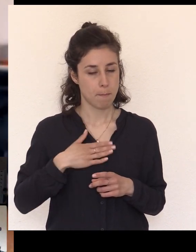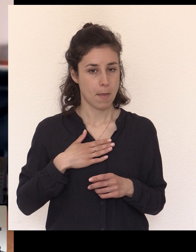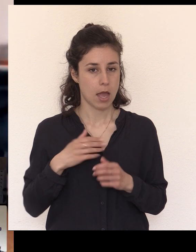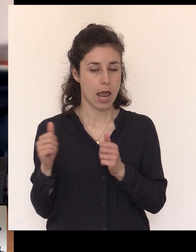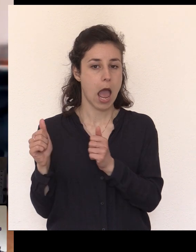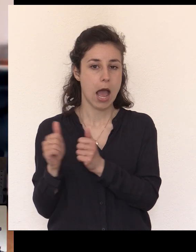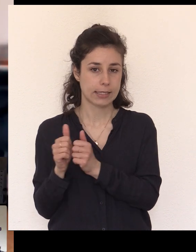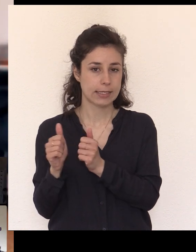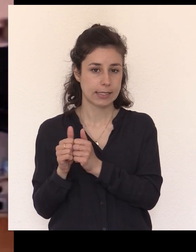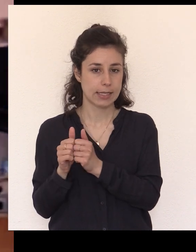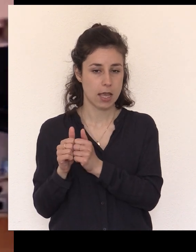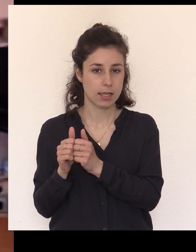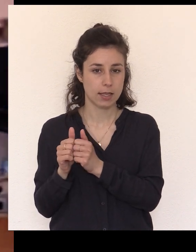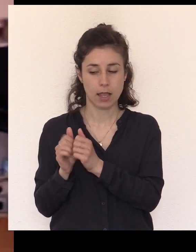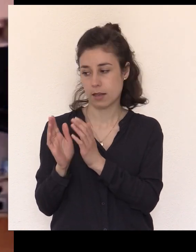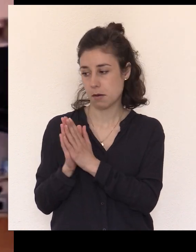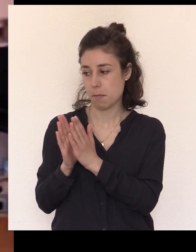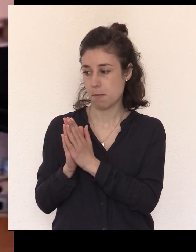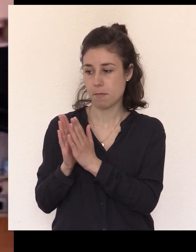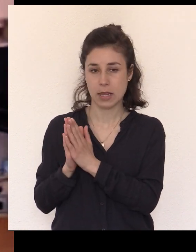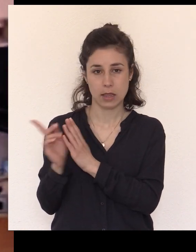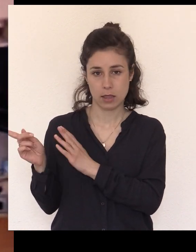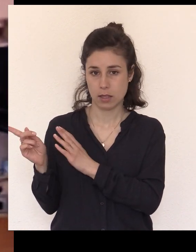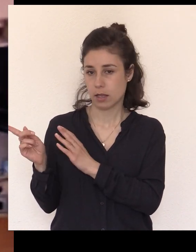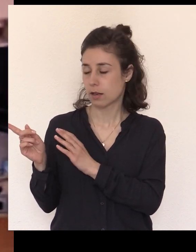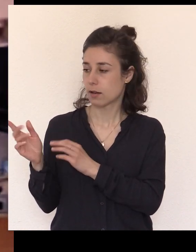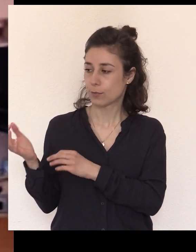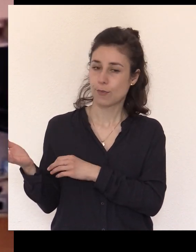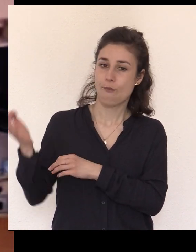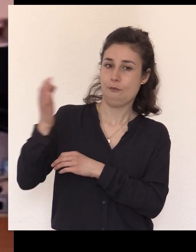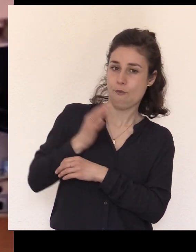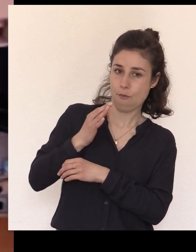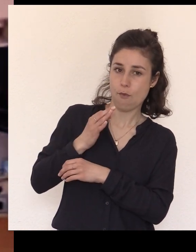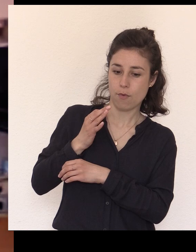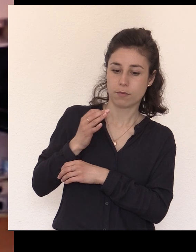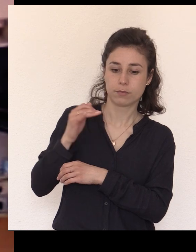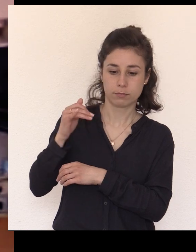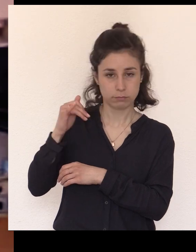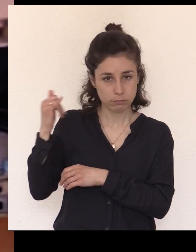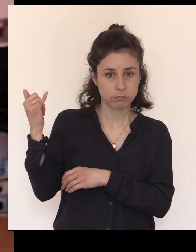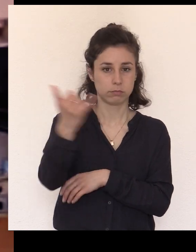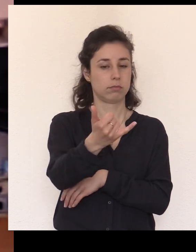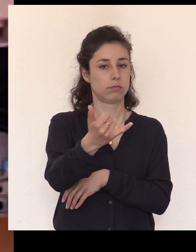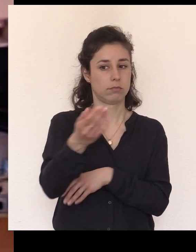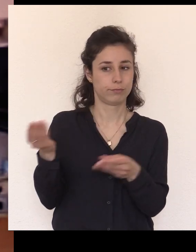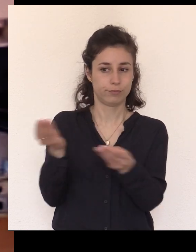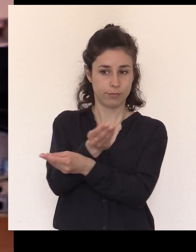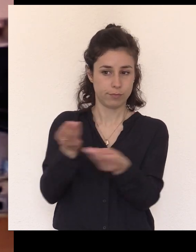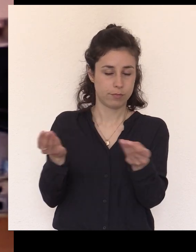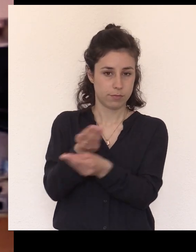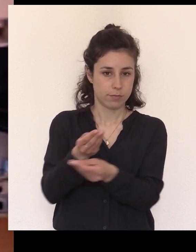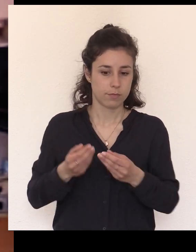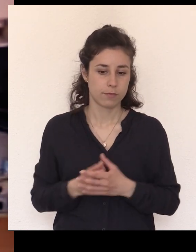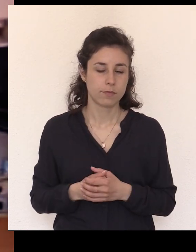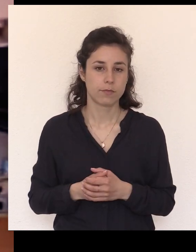dem Abschluss meiner Assistenz gebeten, das Telefonat zu